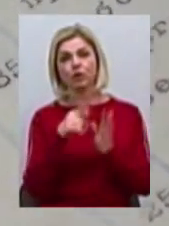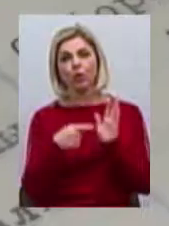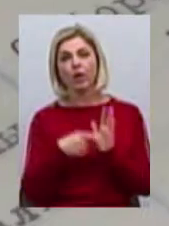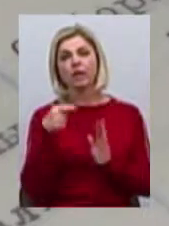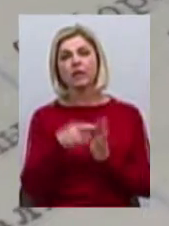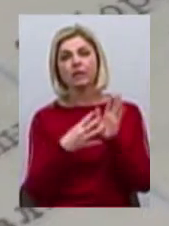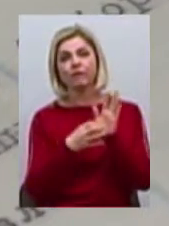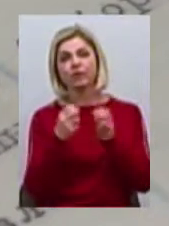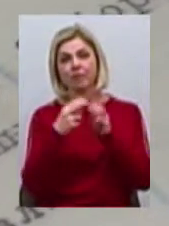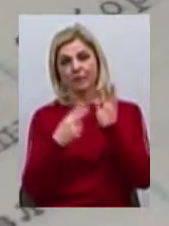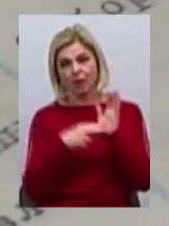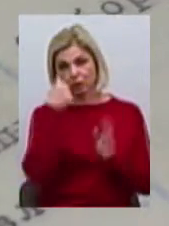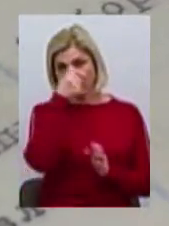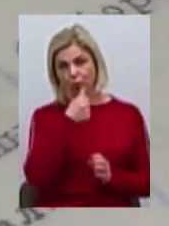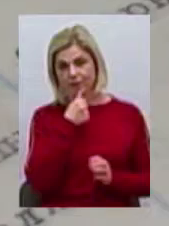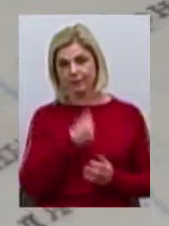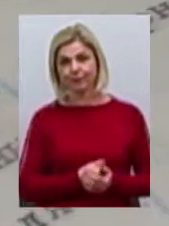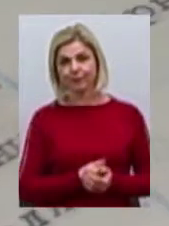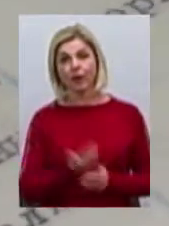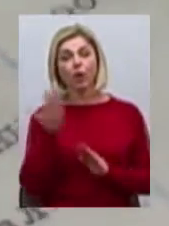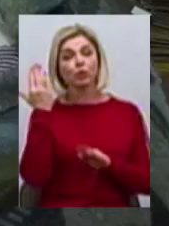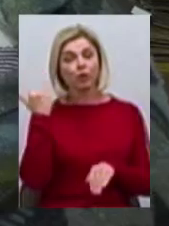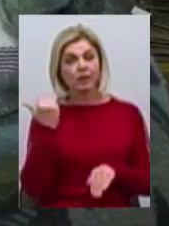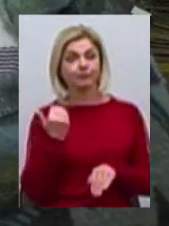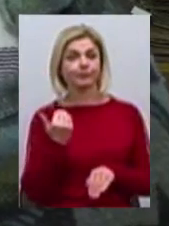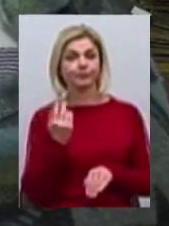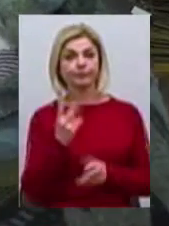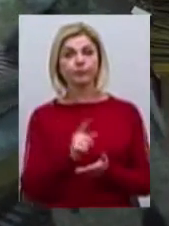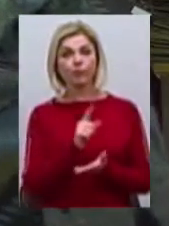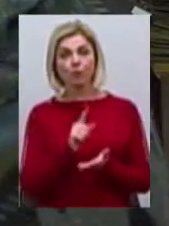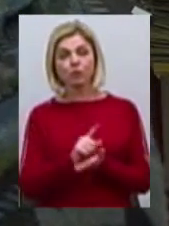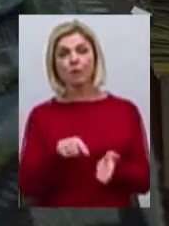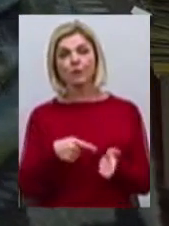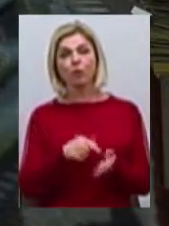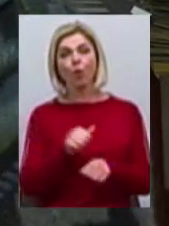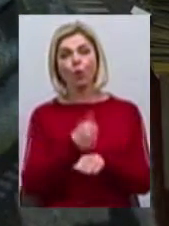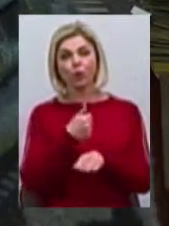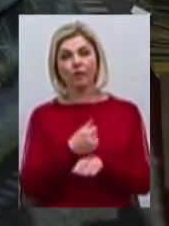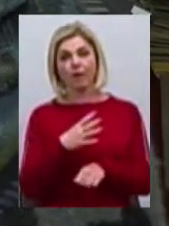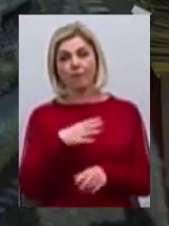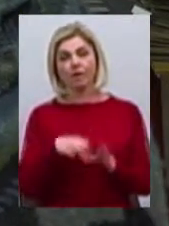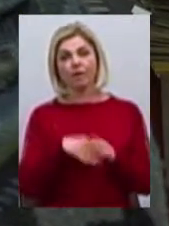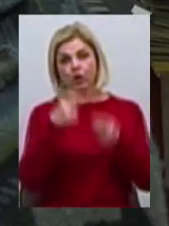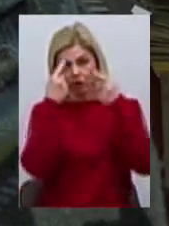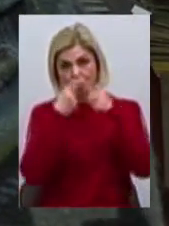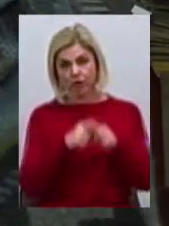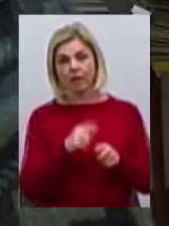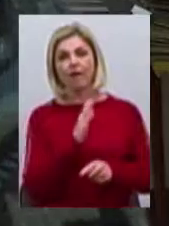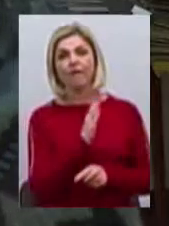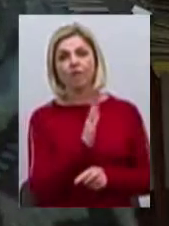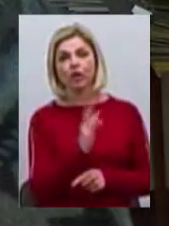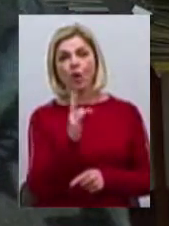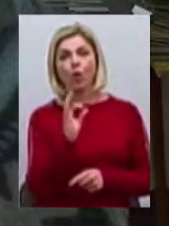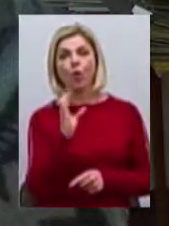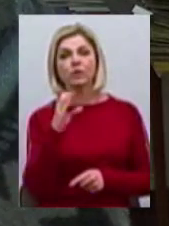1917 році, каже Лариса Левченко. Тоді на посаду міського голови був обраний інженер Володимир Полієвтович